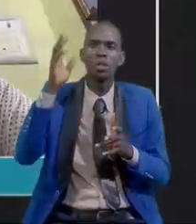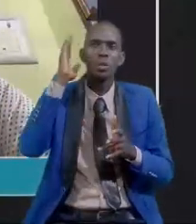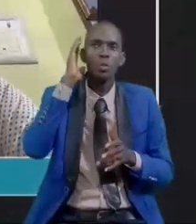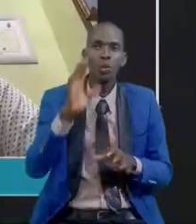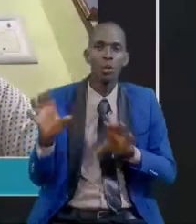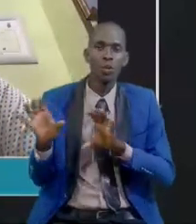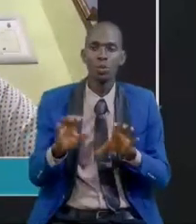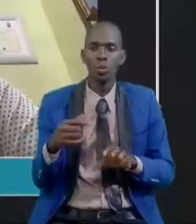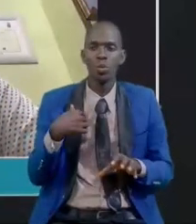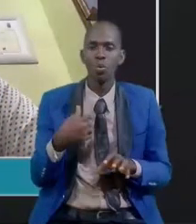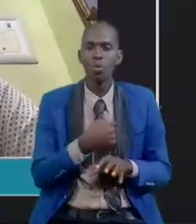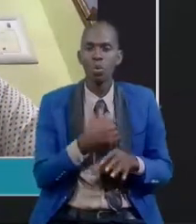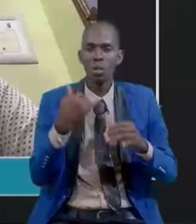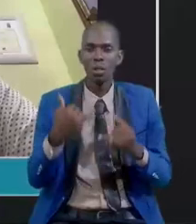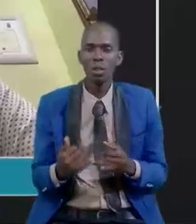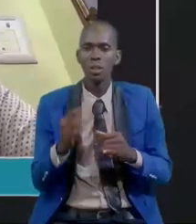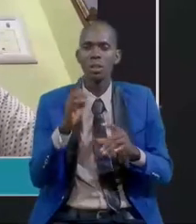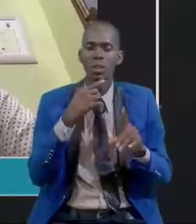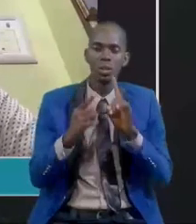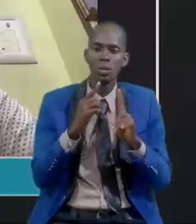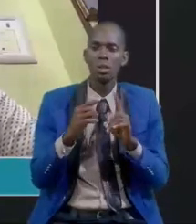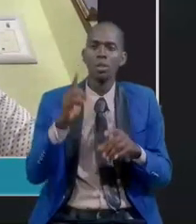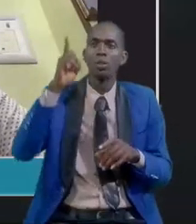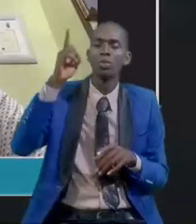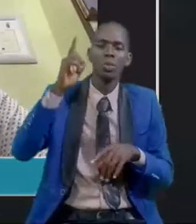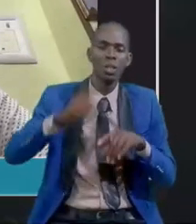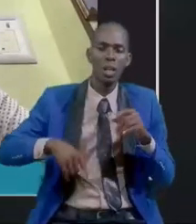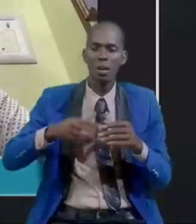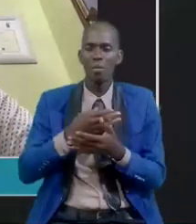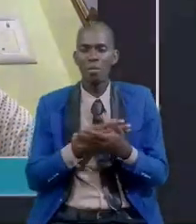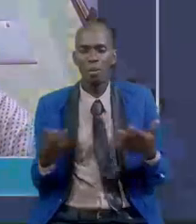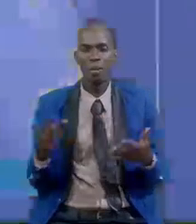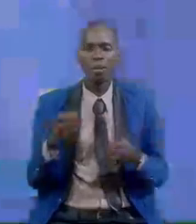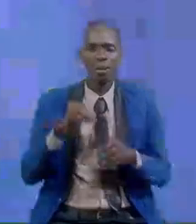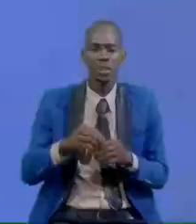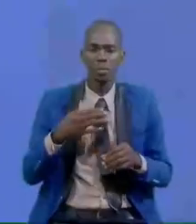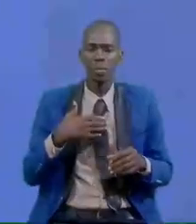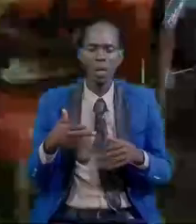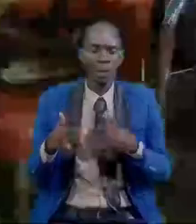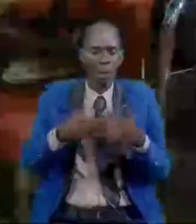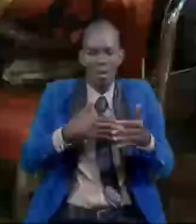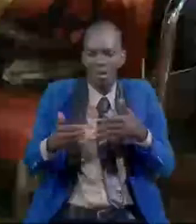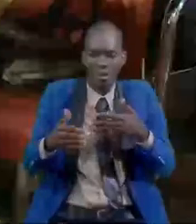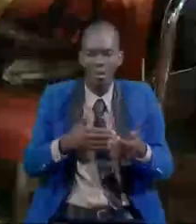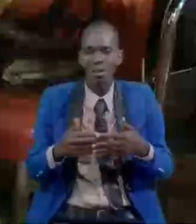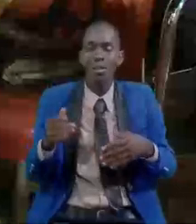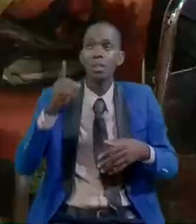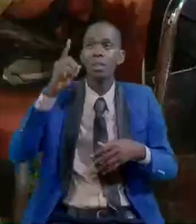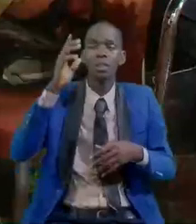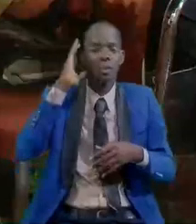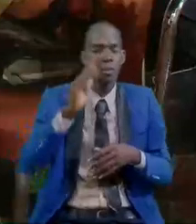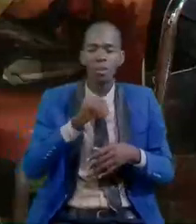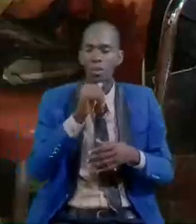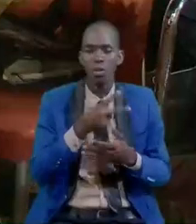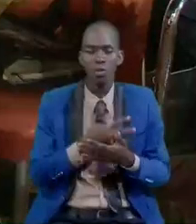Dieu, tu ne peux jamais faillir et aujourd'hui tu ne vas pas faillir. Dans mon cas, dans ton cas, il ne faillira